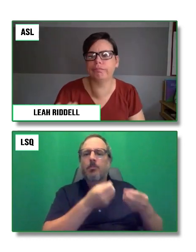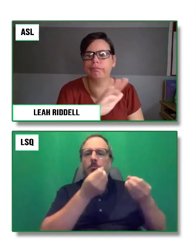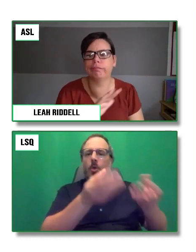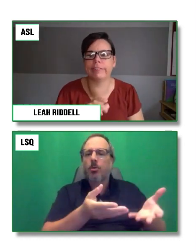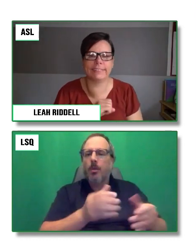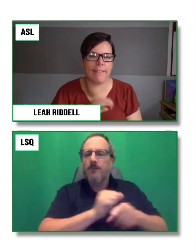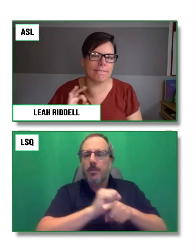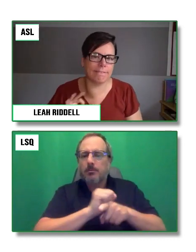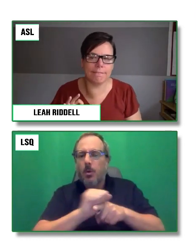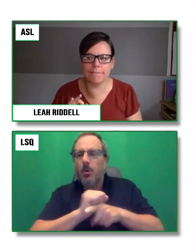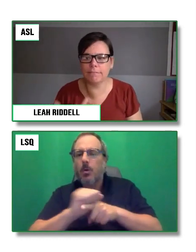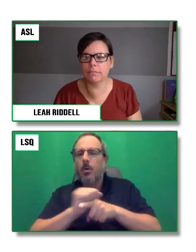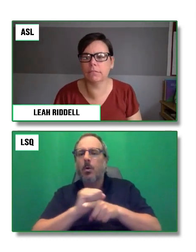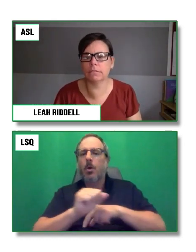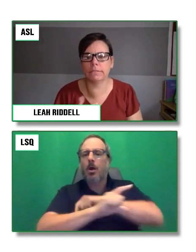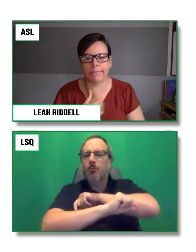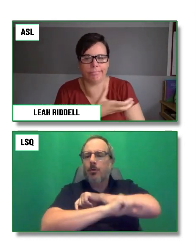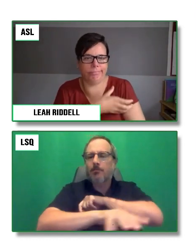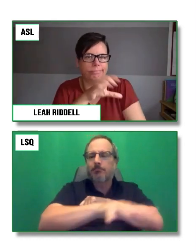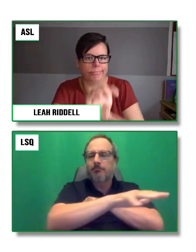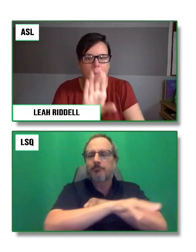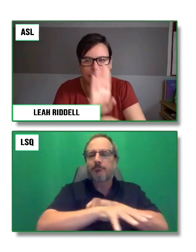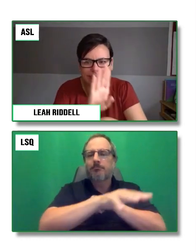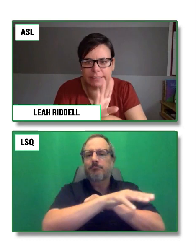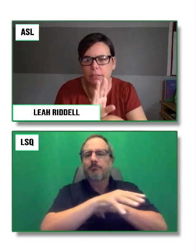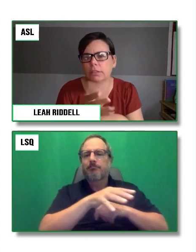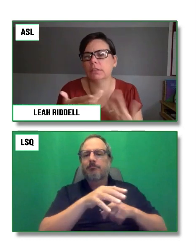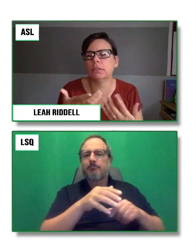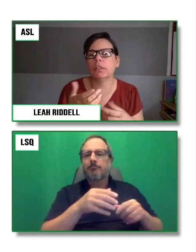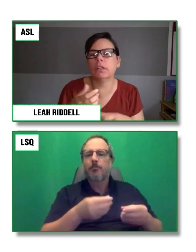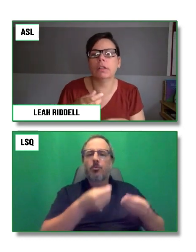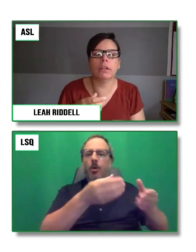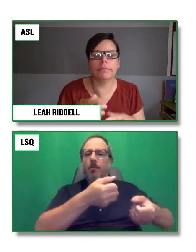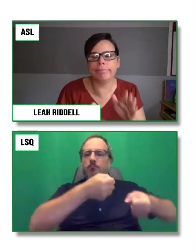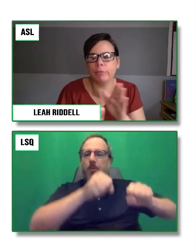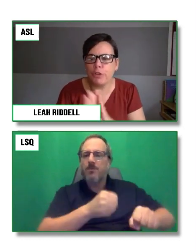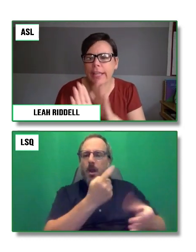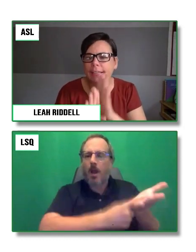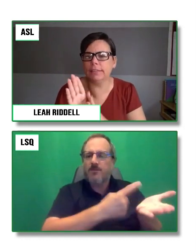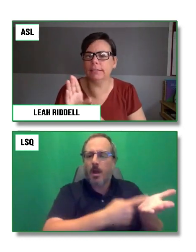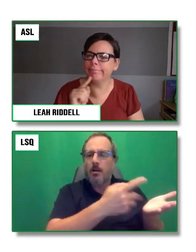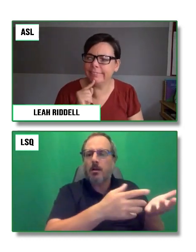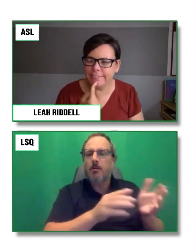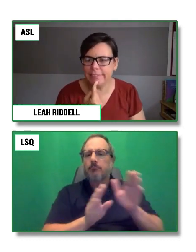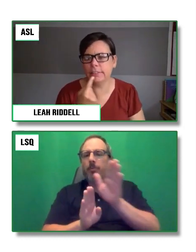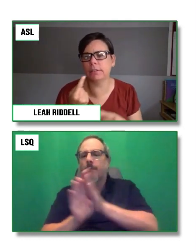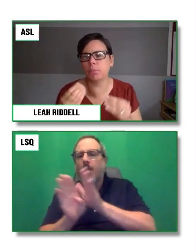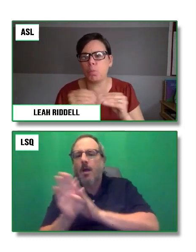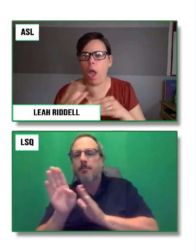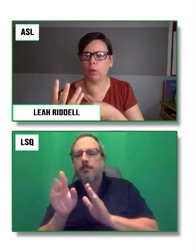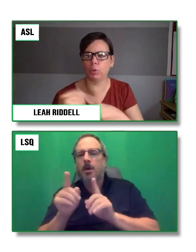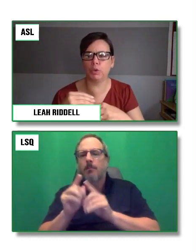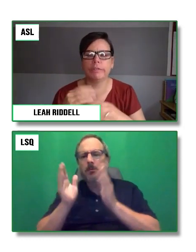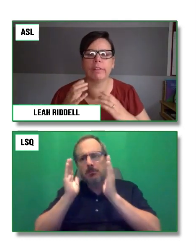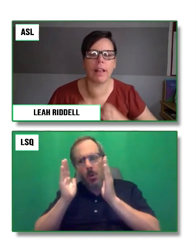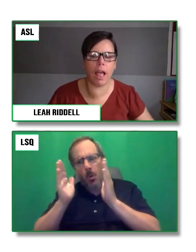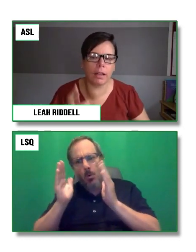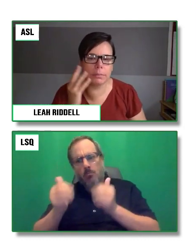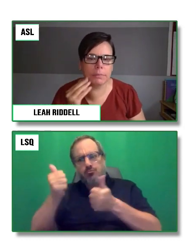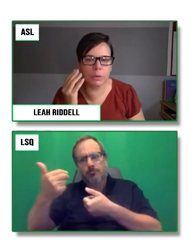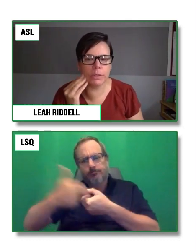des clients. Ensuite, j'offre une formation pour les membres de leur personnel. J'habilite les